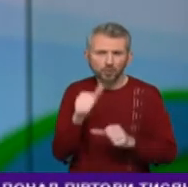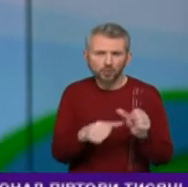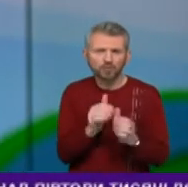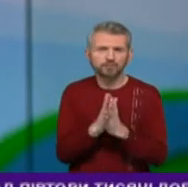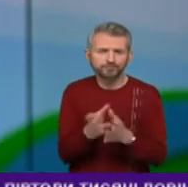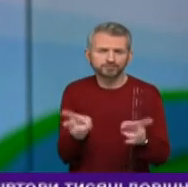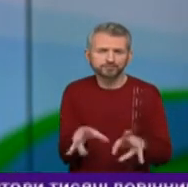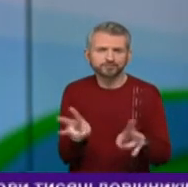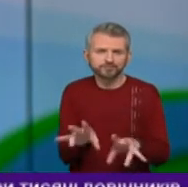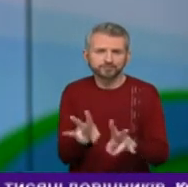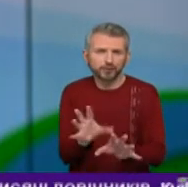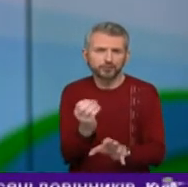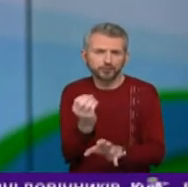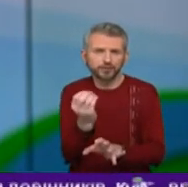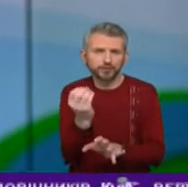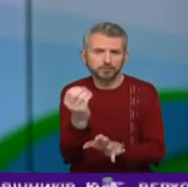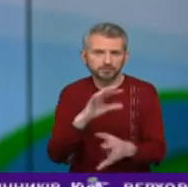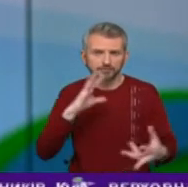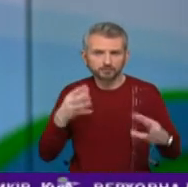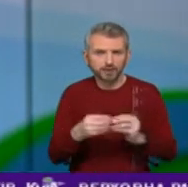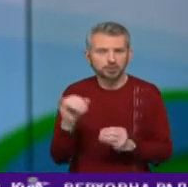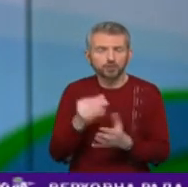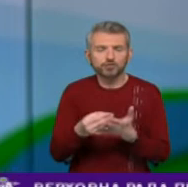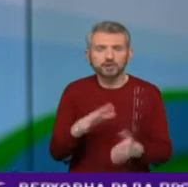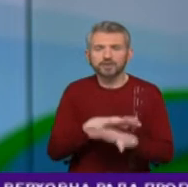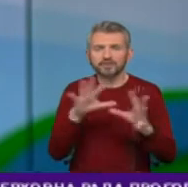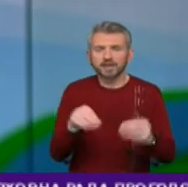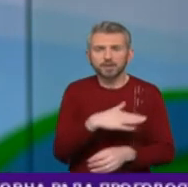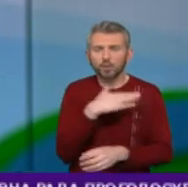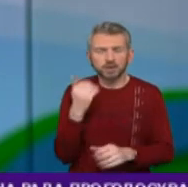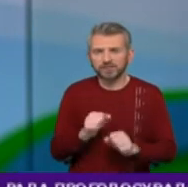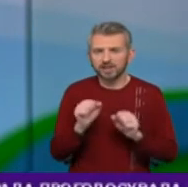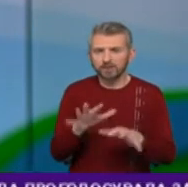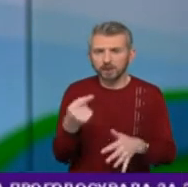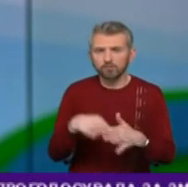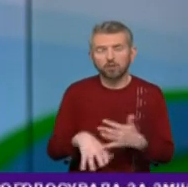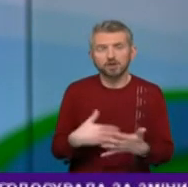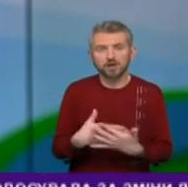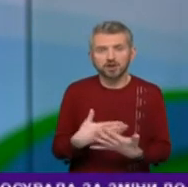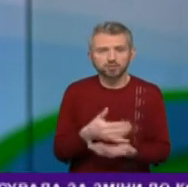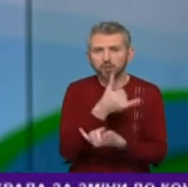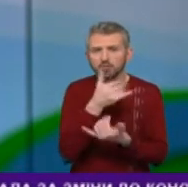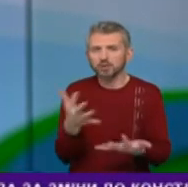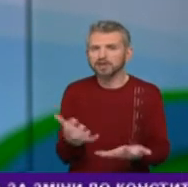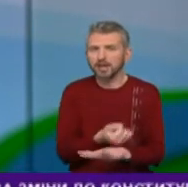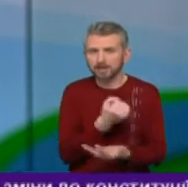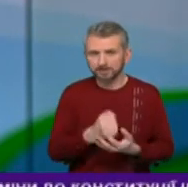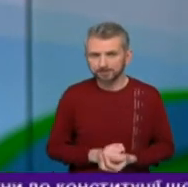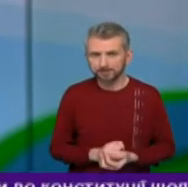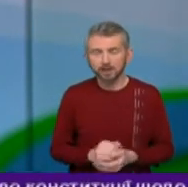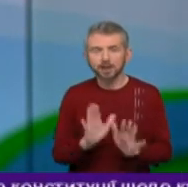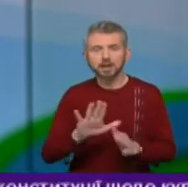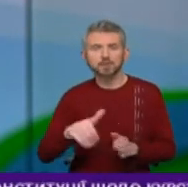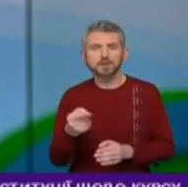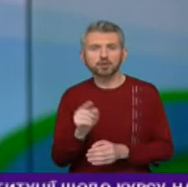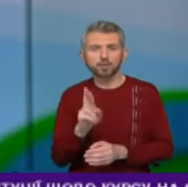залишити ще на якийсь час. Дійшло до того, що історичну цінність взагалі не хотіли віддавати, бо начебто не могли знайти. І тільки після